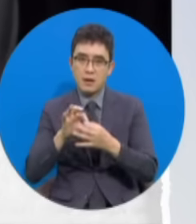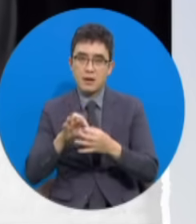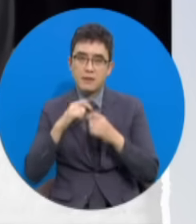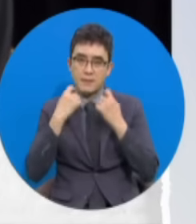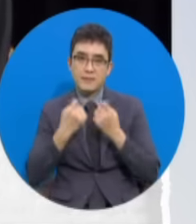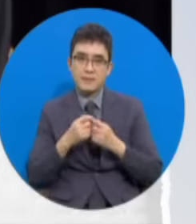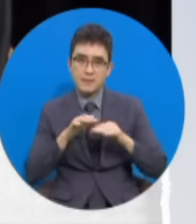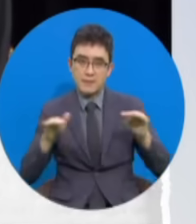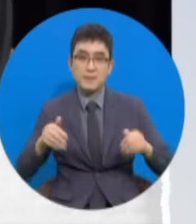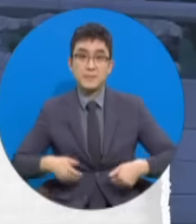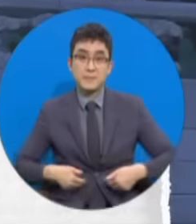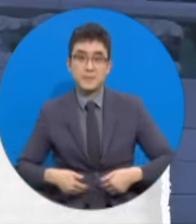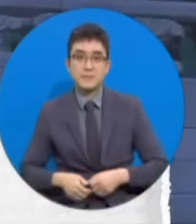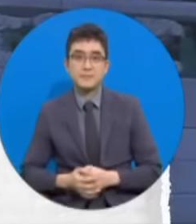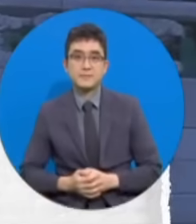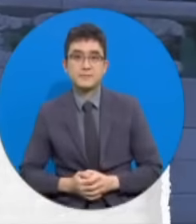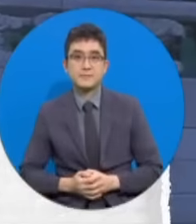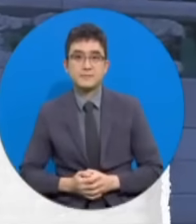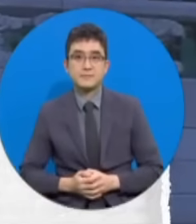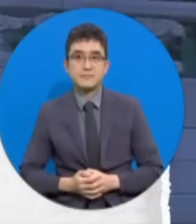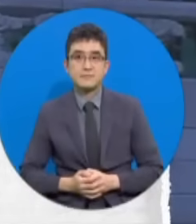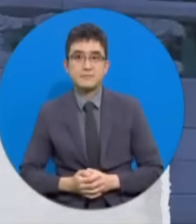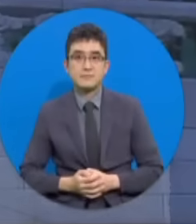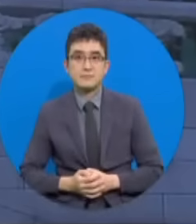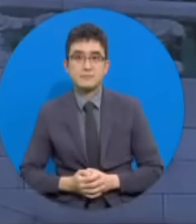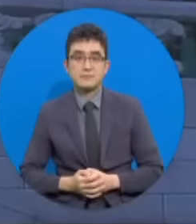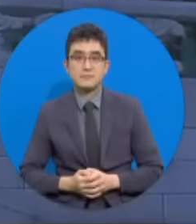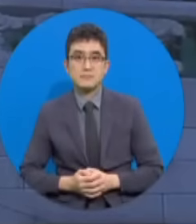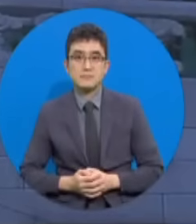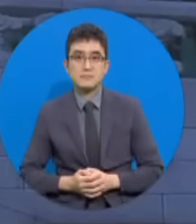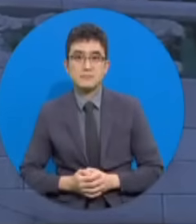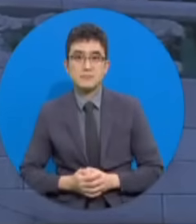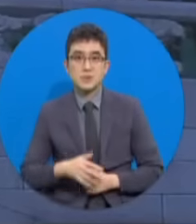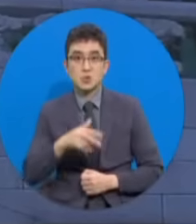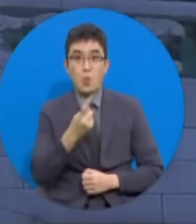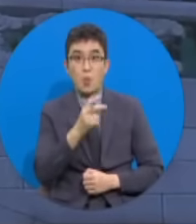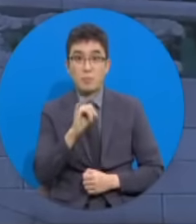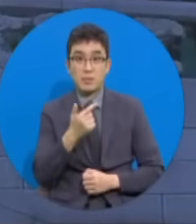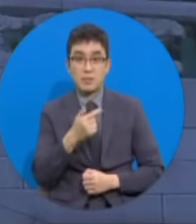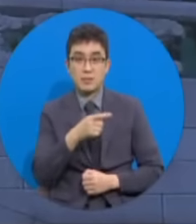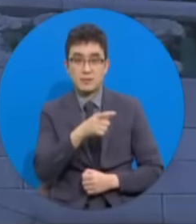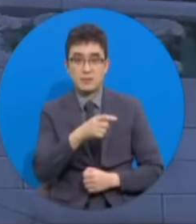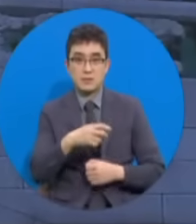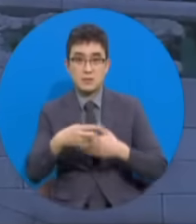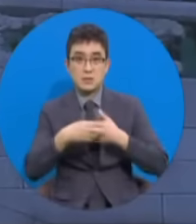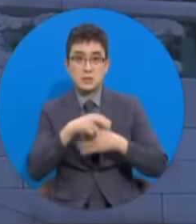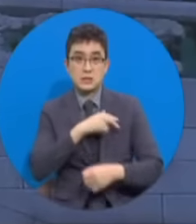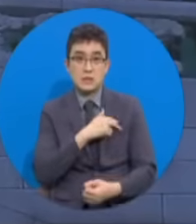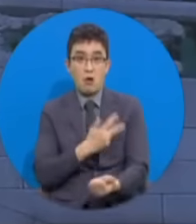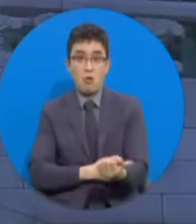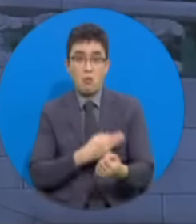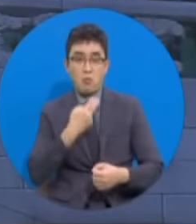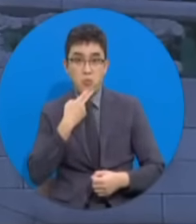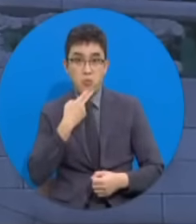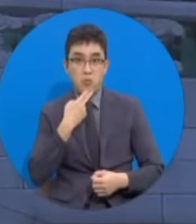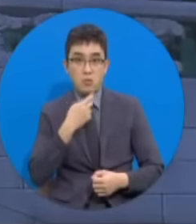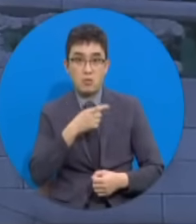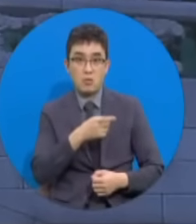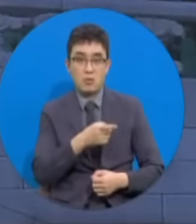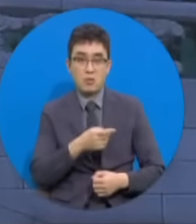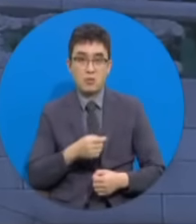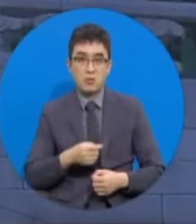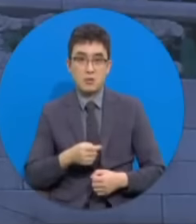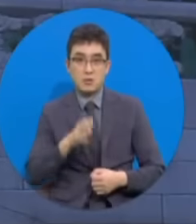봅니다. 결과적으로 무면허에 가까운 자격 조건이 안 되는 의사에게 진료를